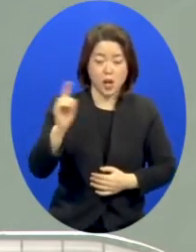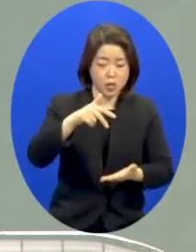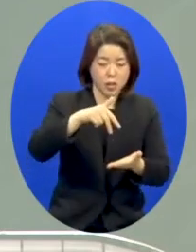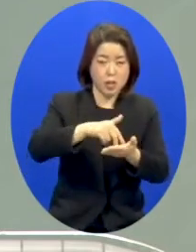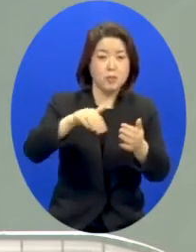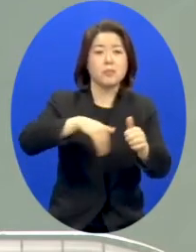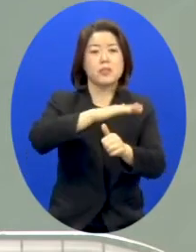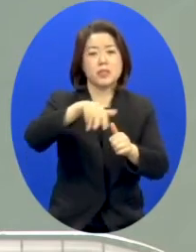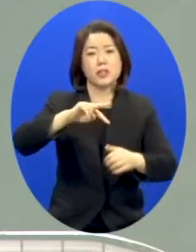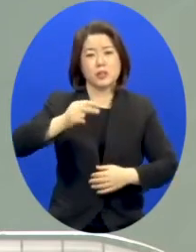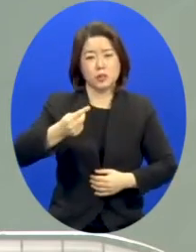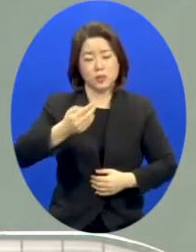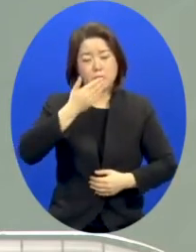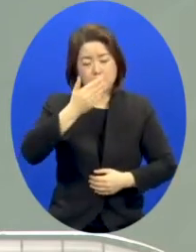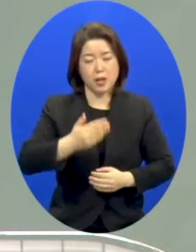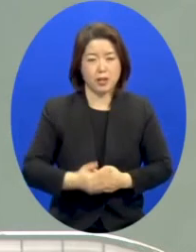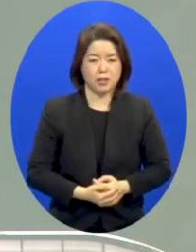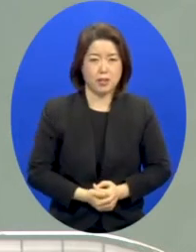처지 했어요